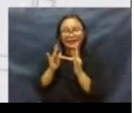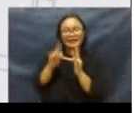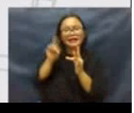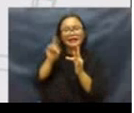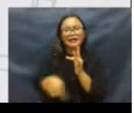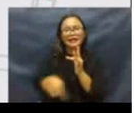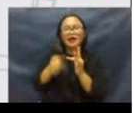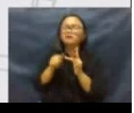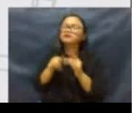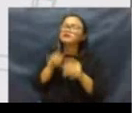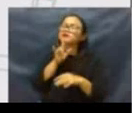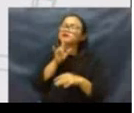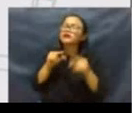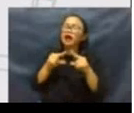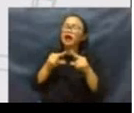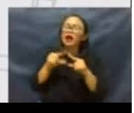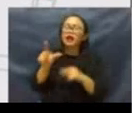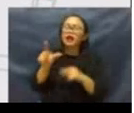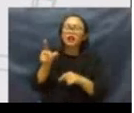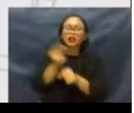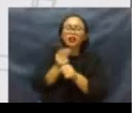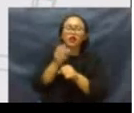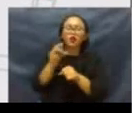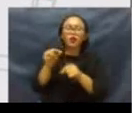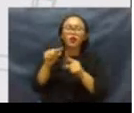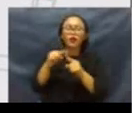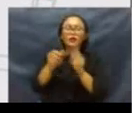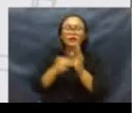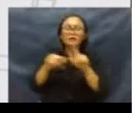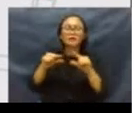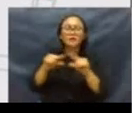algoritma yang mensimulasikan